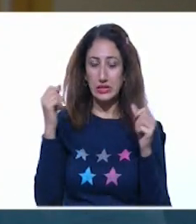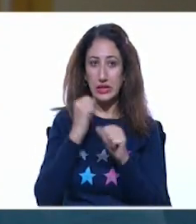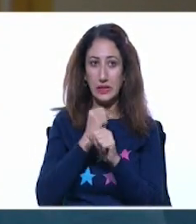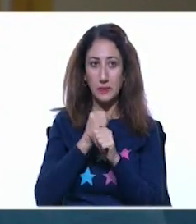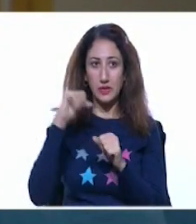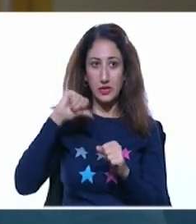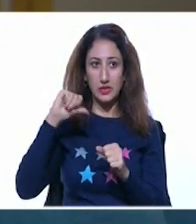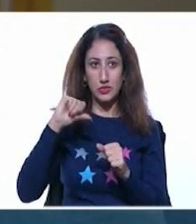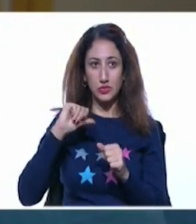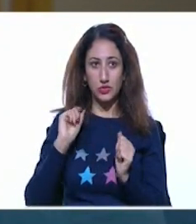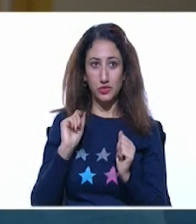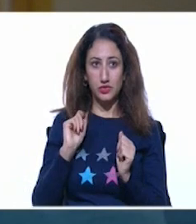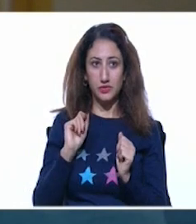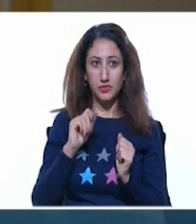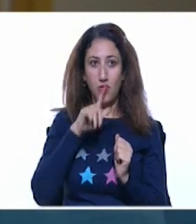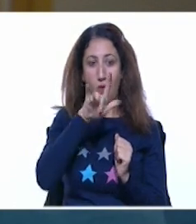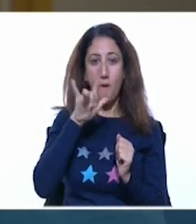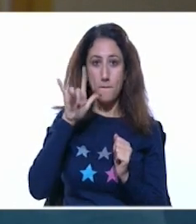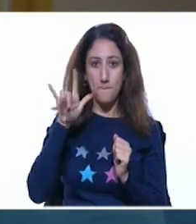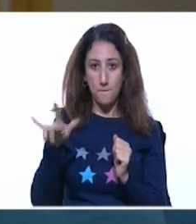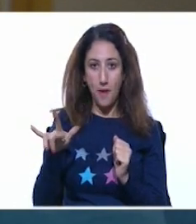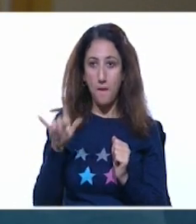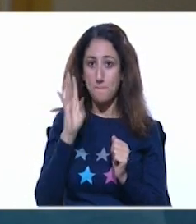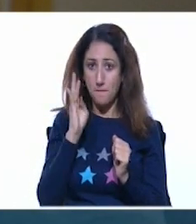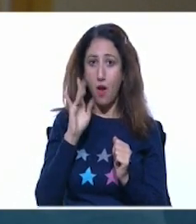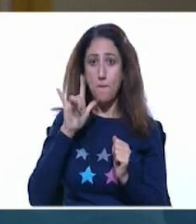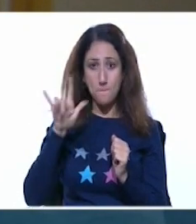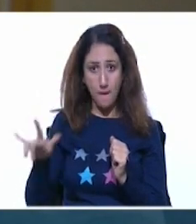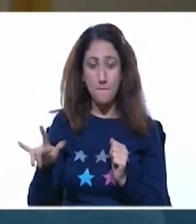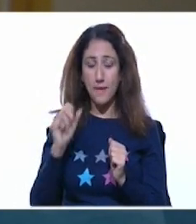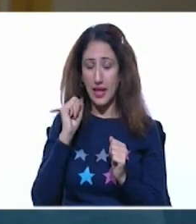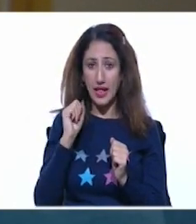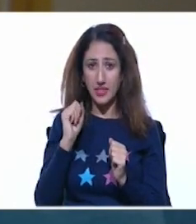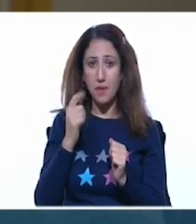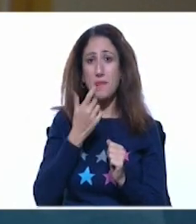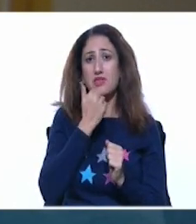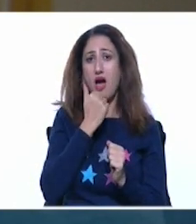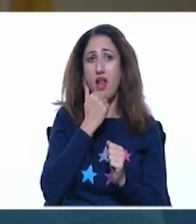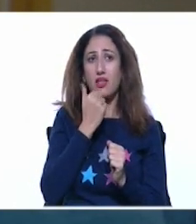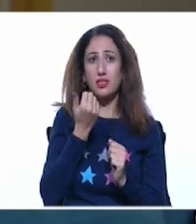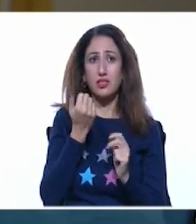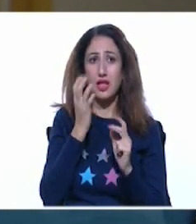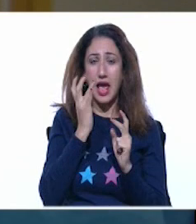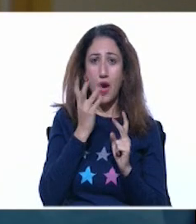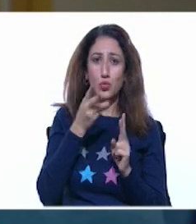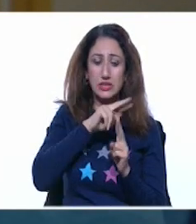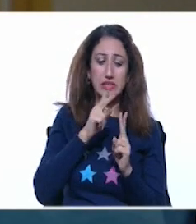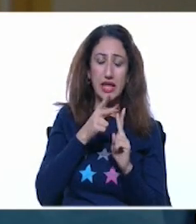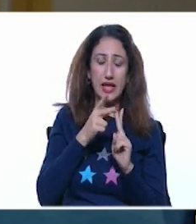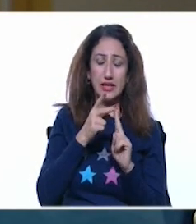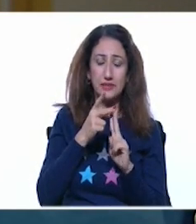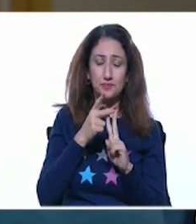على منى عشان ترجع له، هو بيحبها يعني، هو مش بيكره مراته، هو بيحب مراته جدا وغلط يعني. حتى يعني لحد